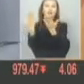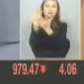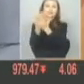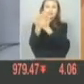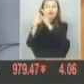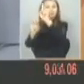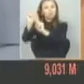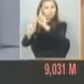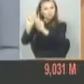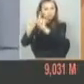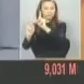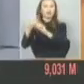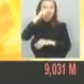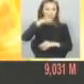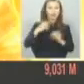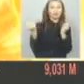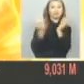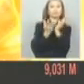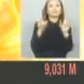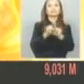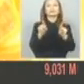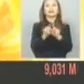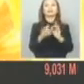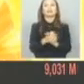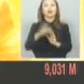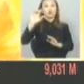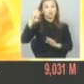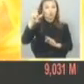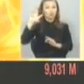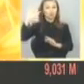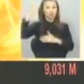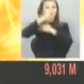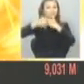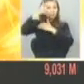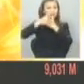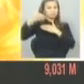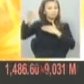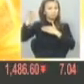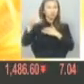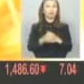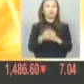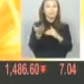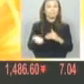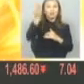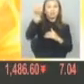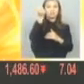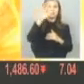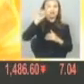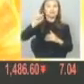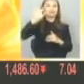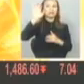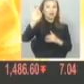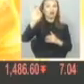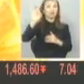พย์รวมทั้งในบ้านเราด้วยนะคะเราไปดูทองคำในต่างประเทศค่ะปรับตัวขึ้นมานะคะ15ดอลลาร์90เซนต์ต่อ1